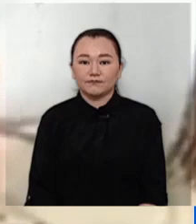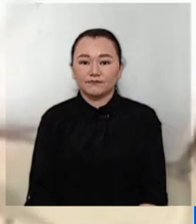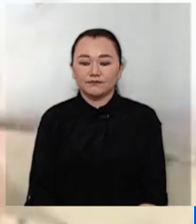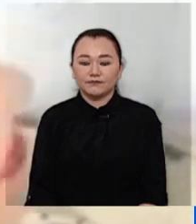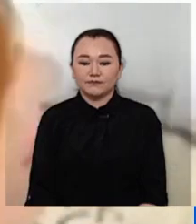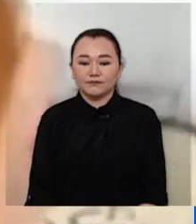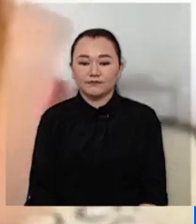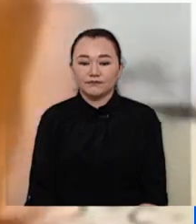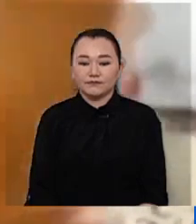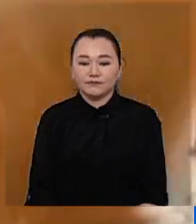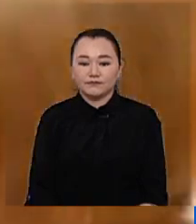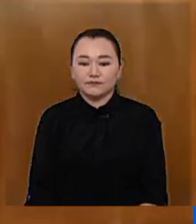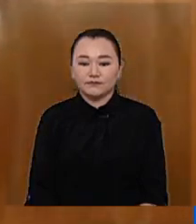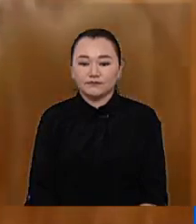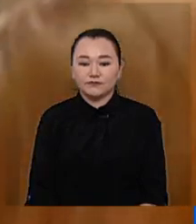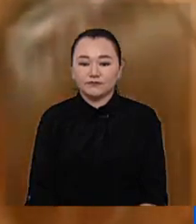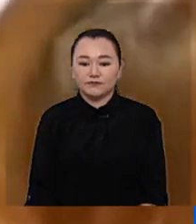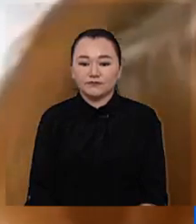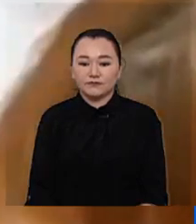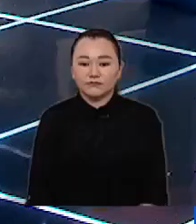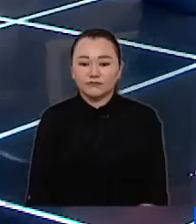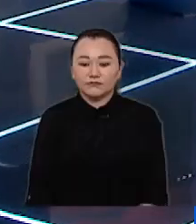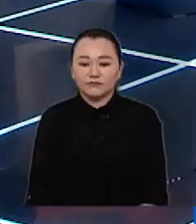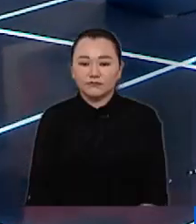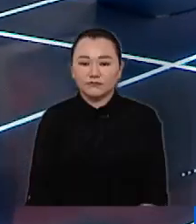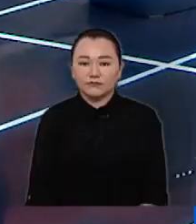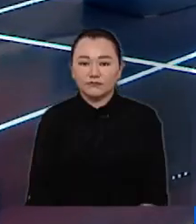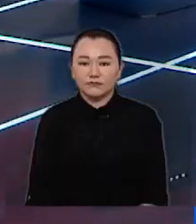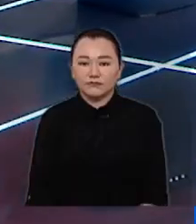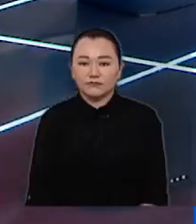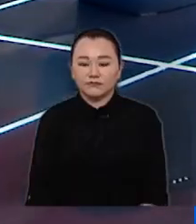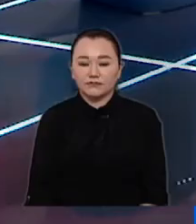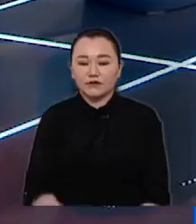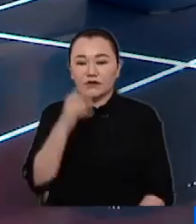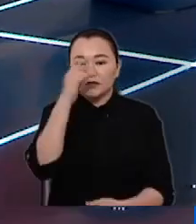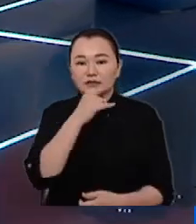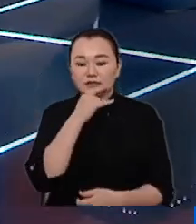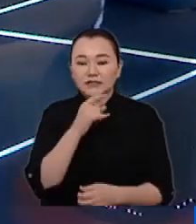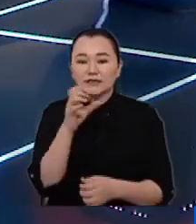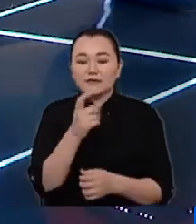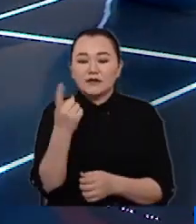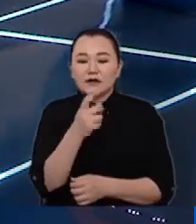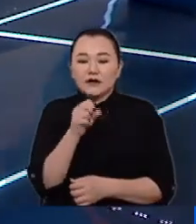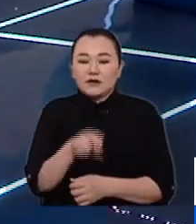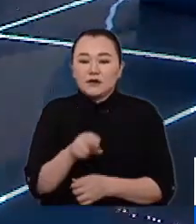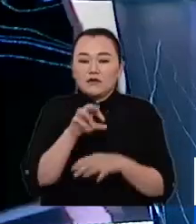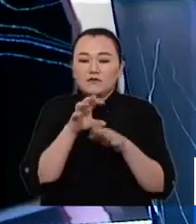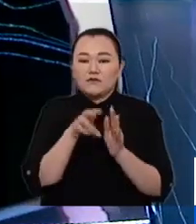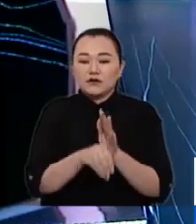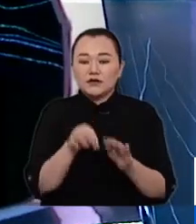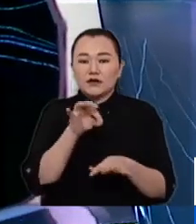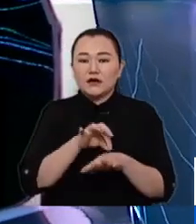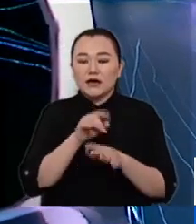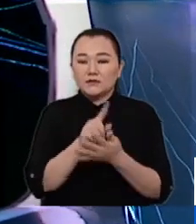Новикова, Дарын Абдиев, Абзал Турабеков, Информбюро Шымкент. В Казахстане с 1 апреля вводят